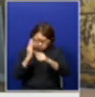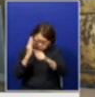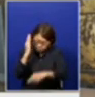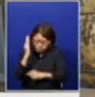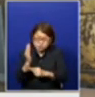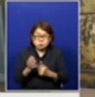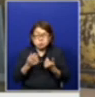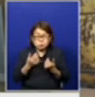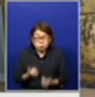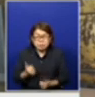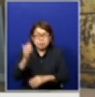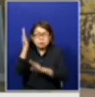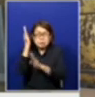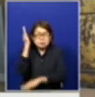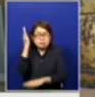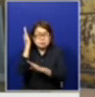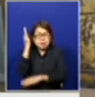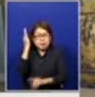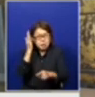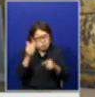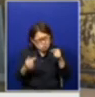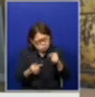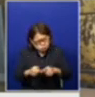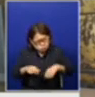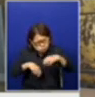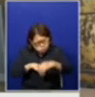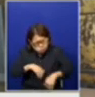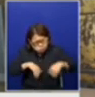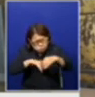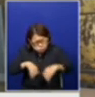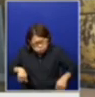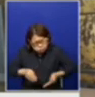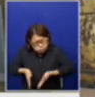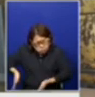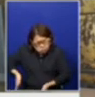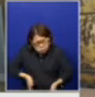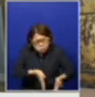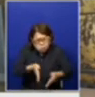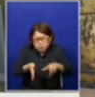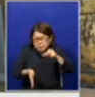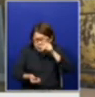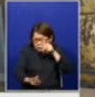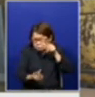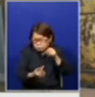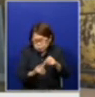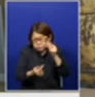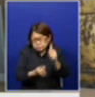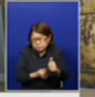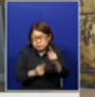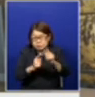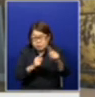องคลองไทยครับ5 จังหวัดภาคใต้สไลด์ต่อไปครับ